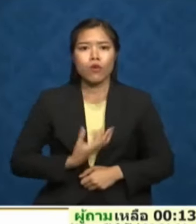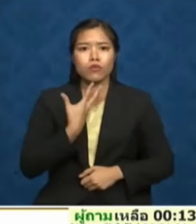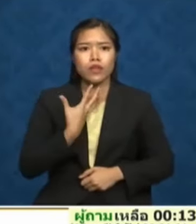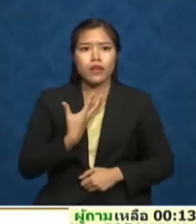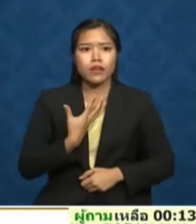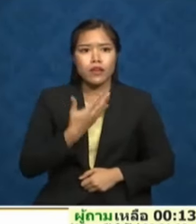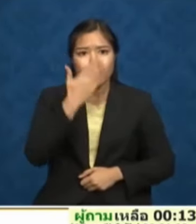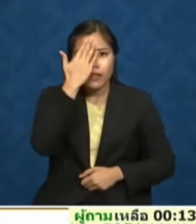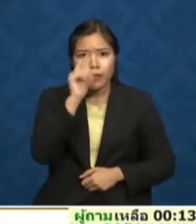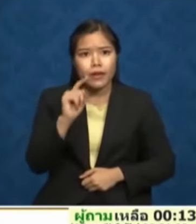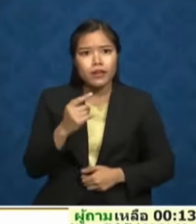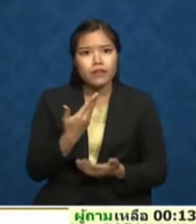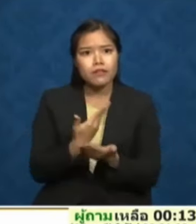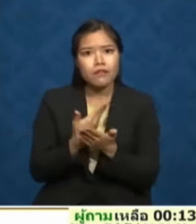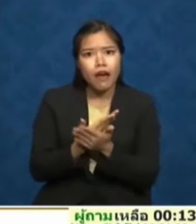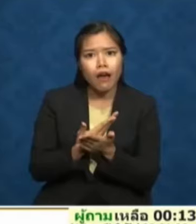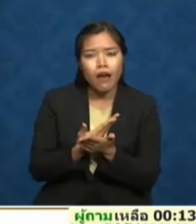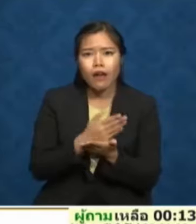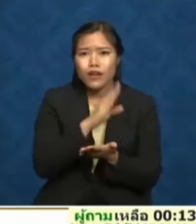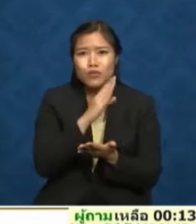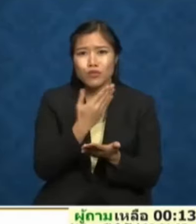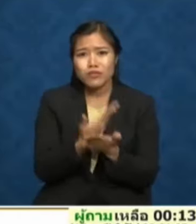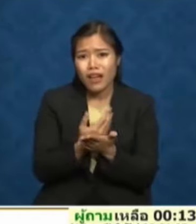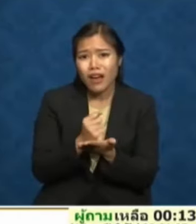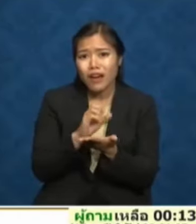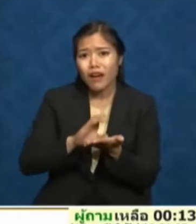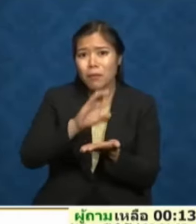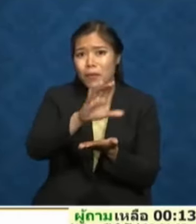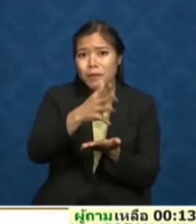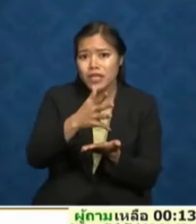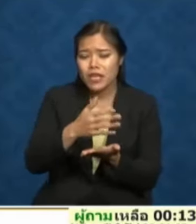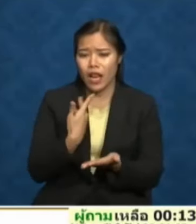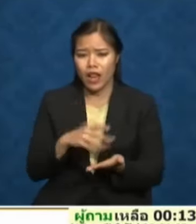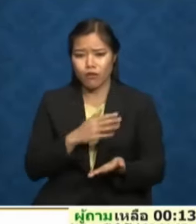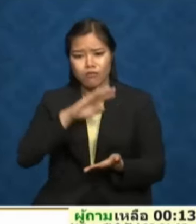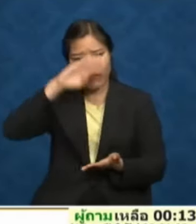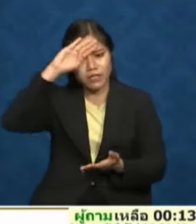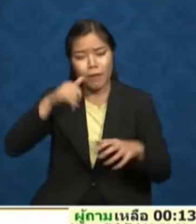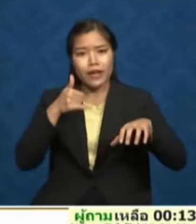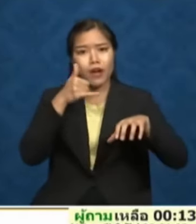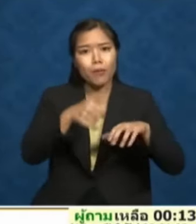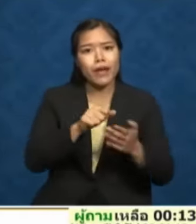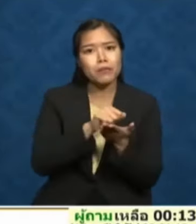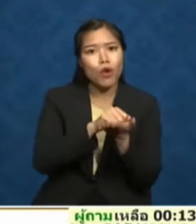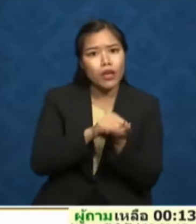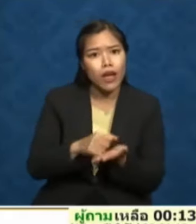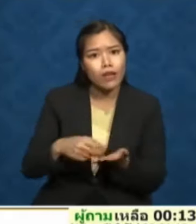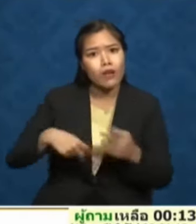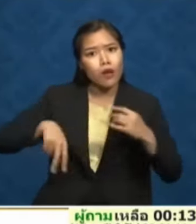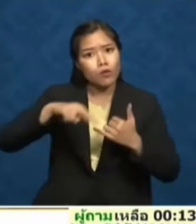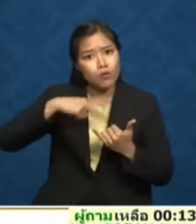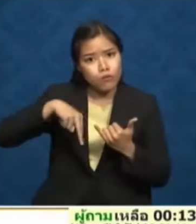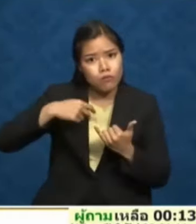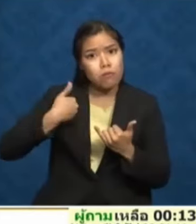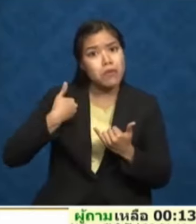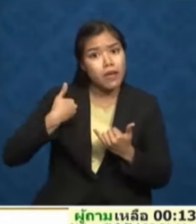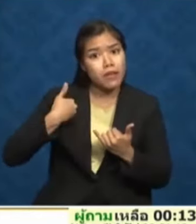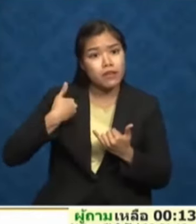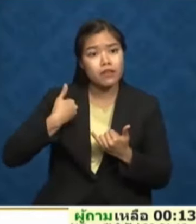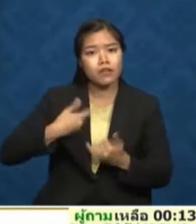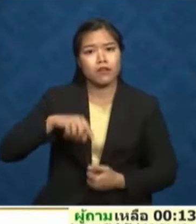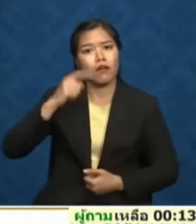คะว่าเอ๊ะจะได้รับการรักษาพยาบาลอย่างปกติหรือไม่นะคะเกิดความปั่นป่วนในสังคมค่ะท่าน